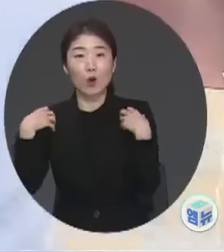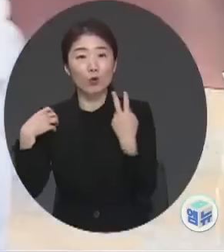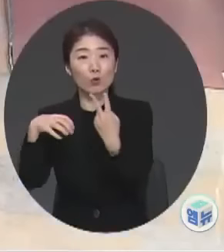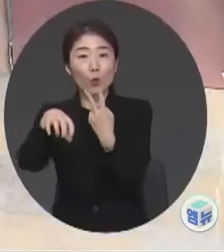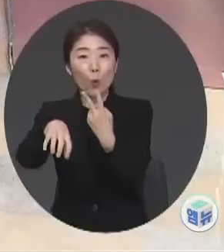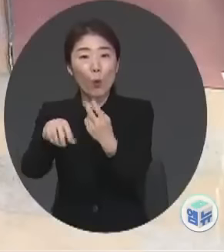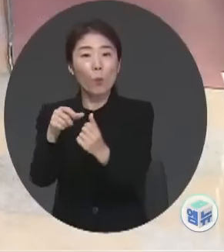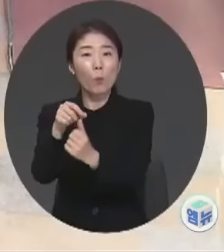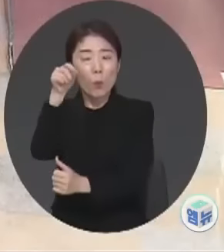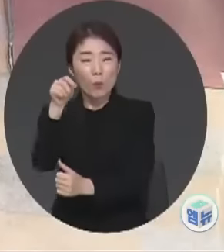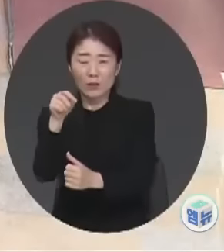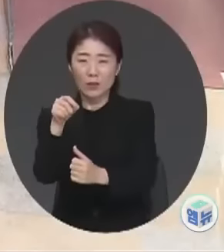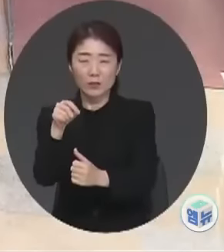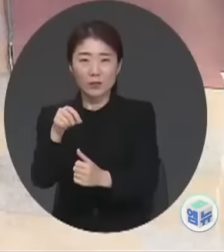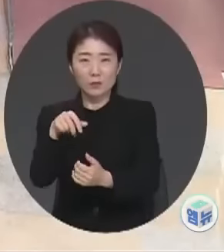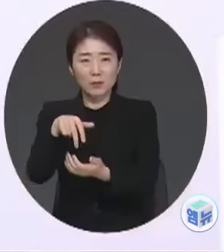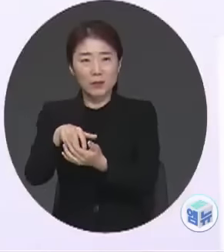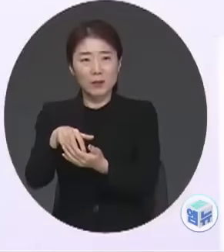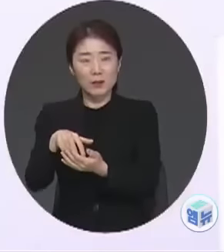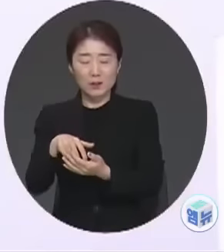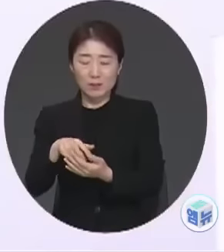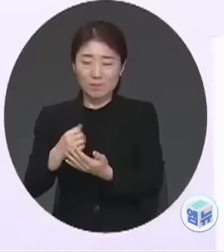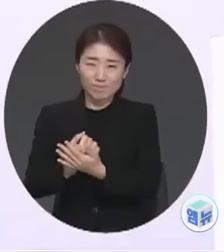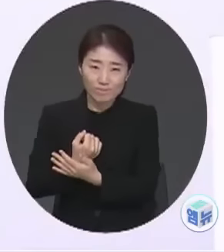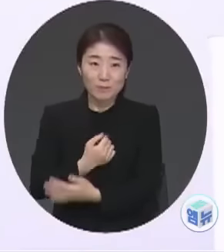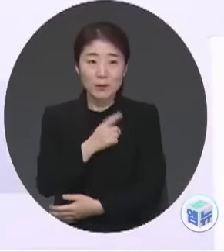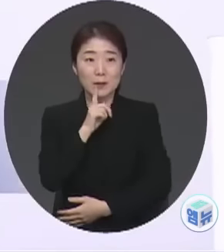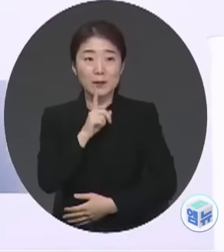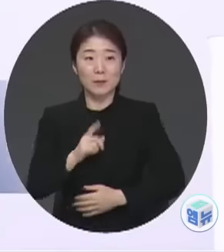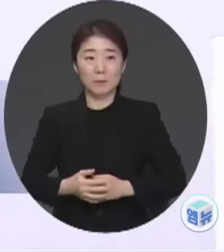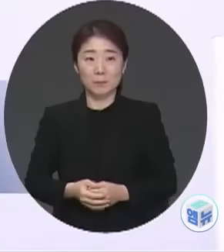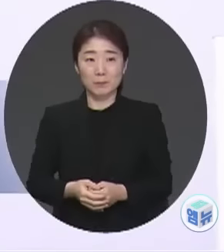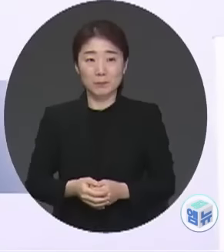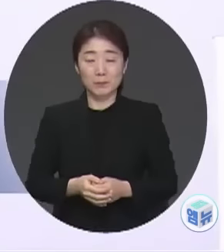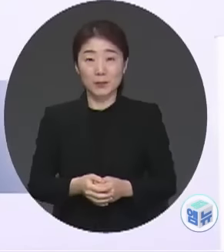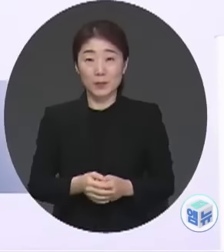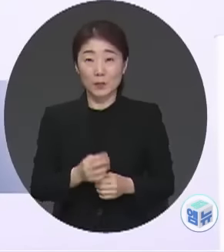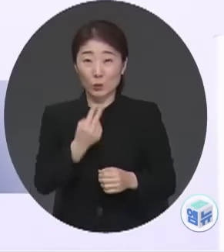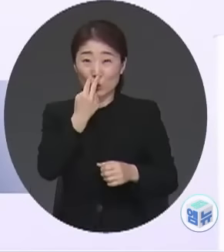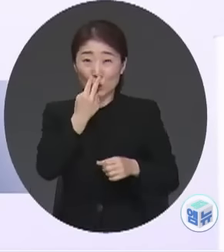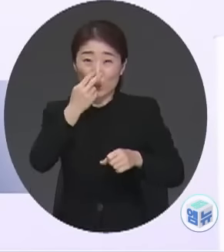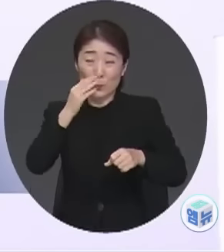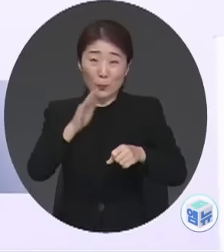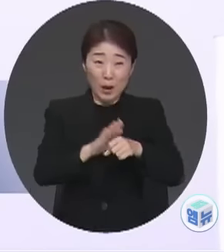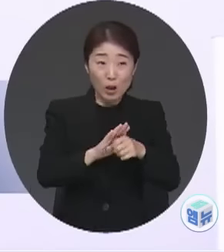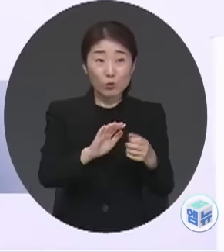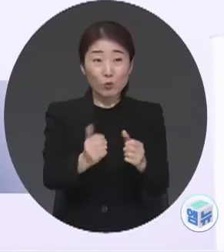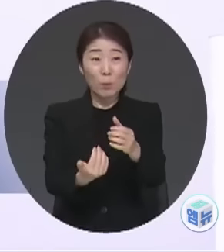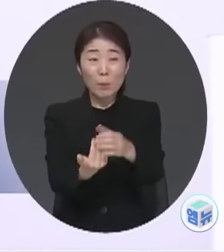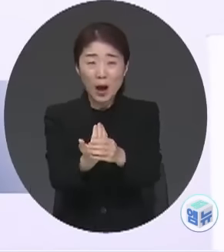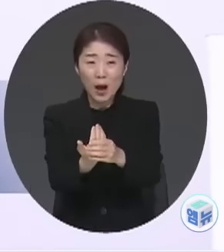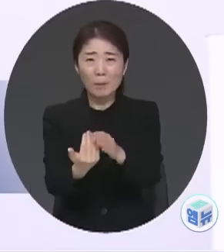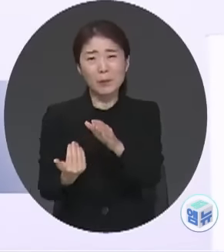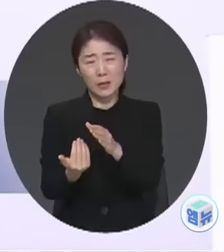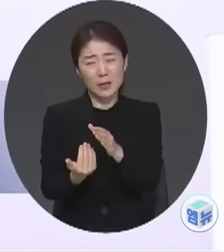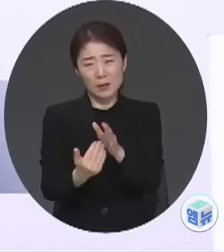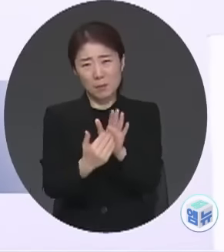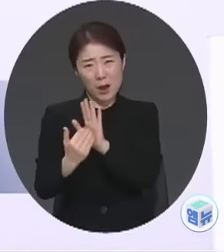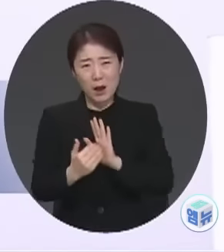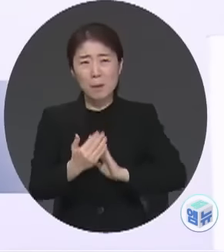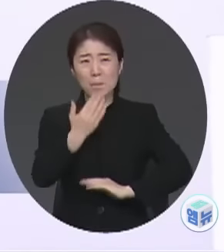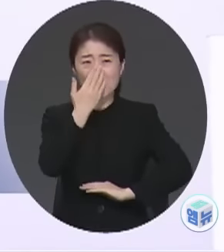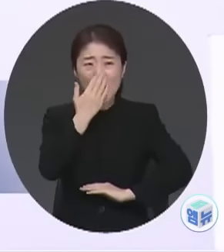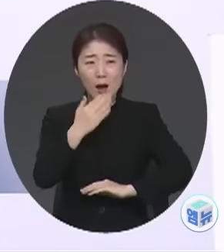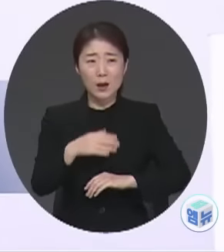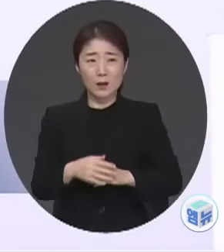참담한 결과라고 지적했습니다. 질식 중대재해는 충분히 막을 수 있는 재해다. 도급